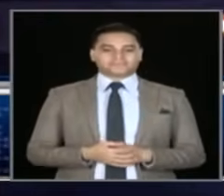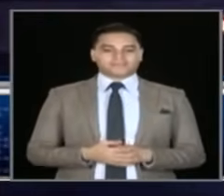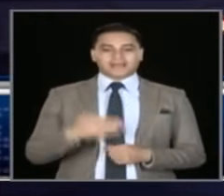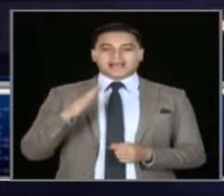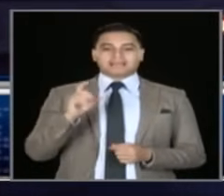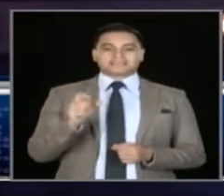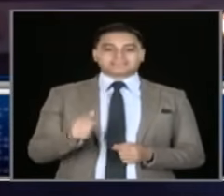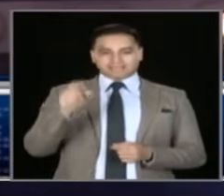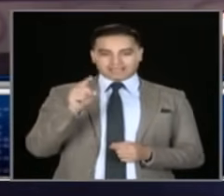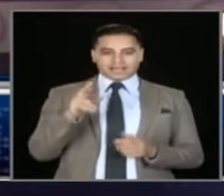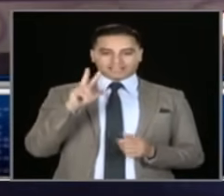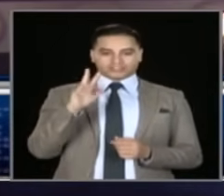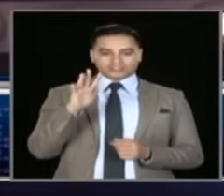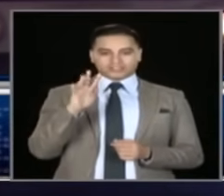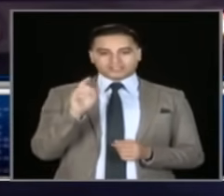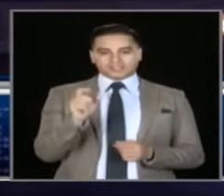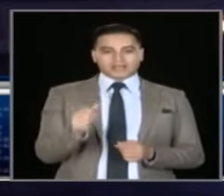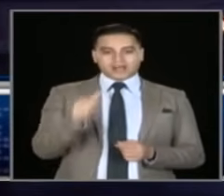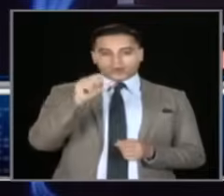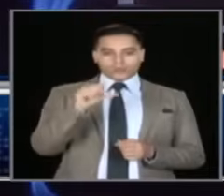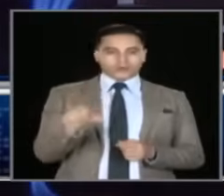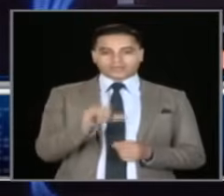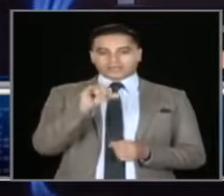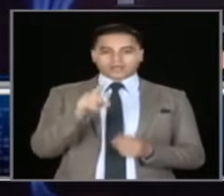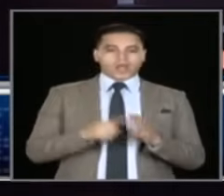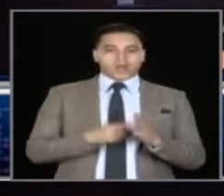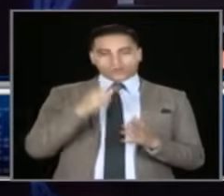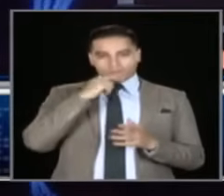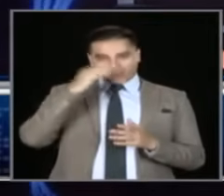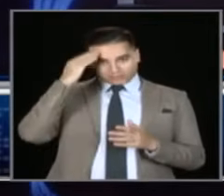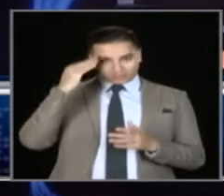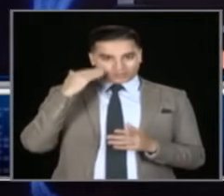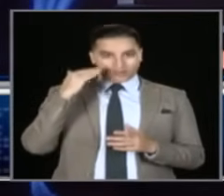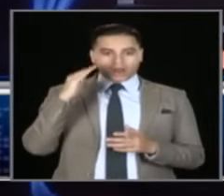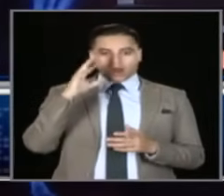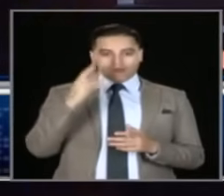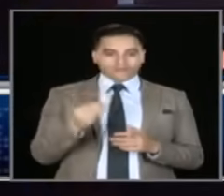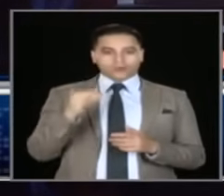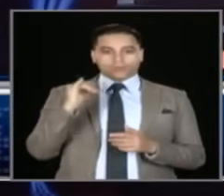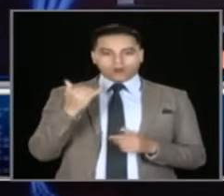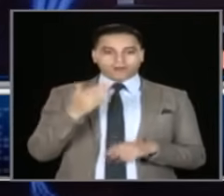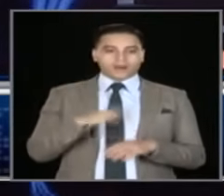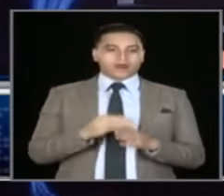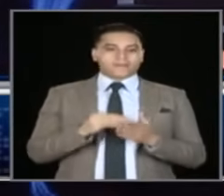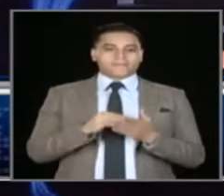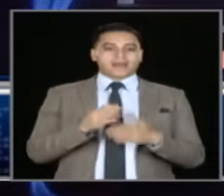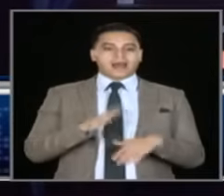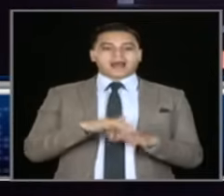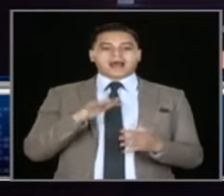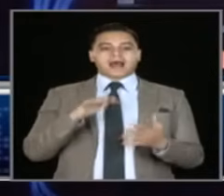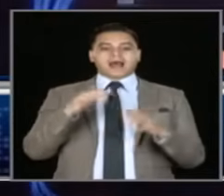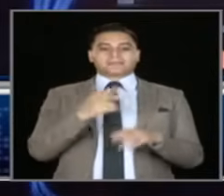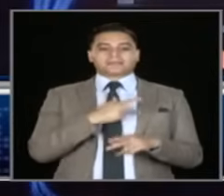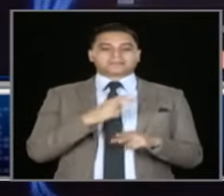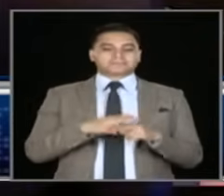حسناء الشناوي هي أول عربية وإفريقية تنضم للهيئة العالمية لتسمية النيازك،